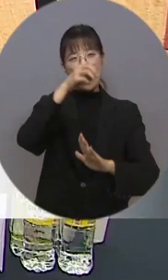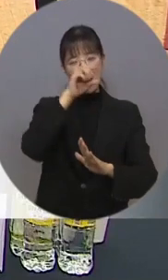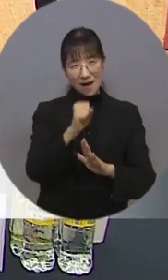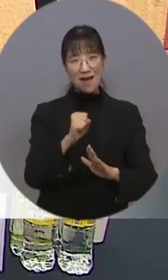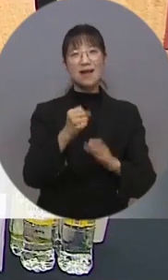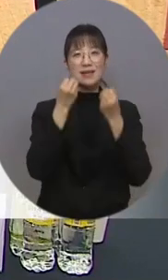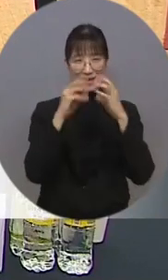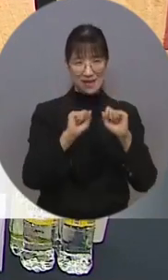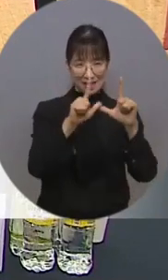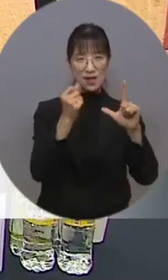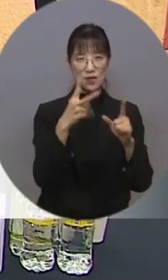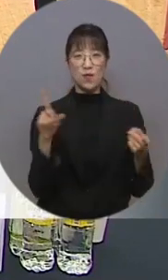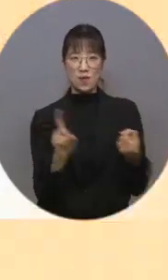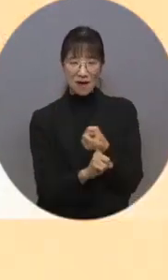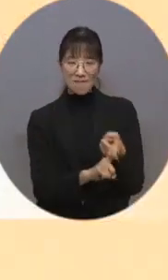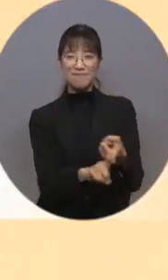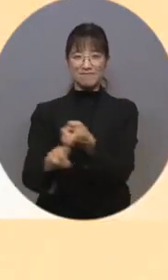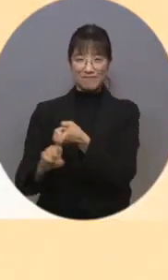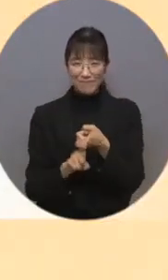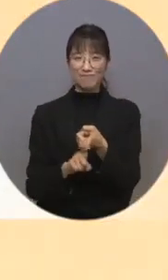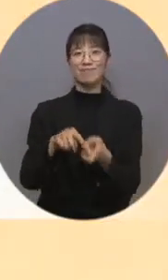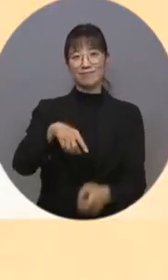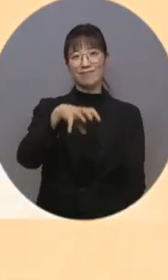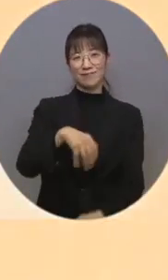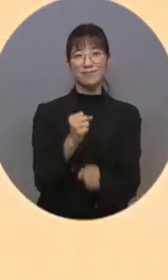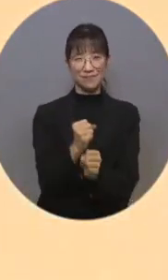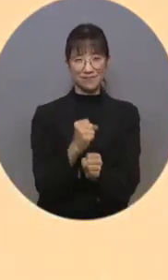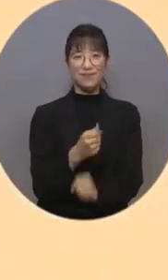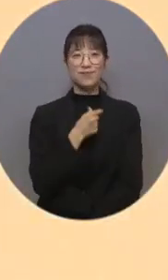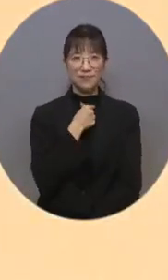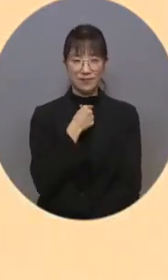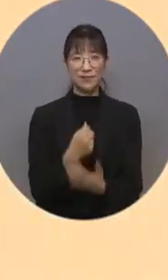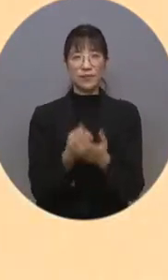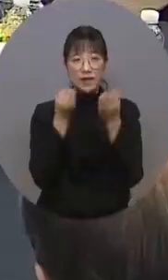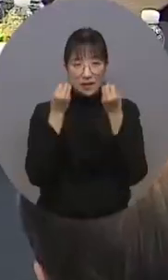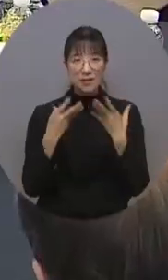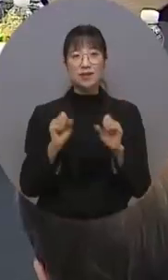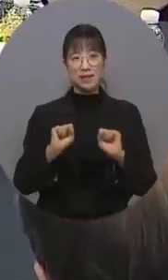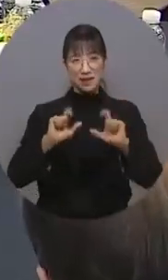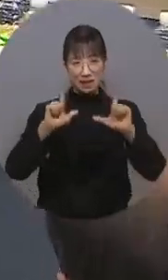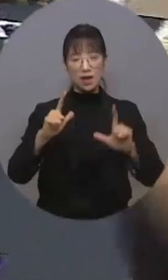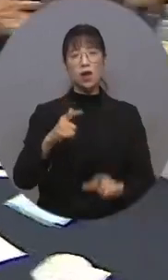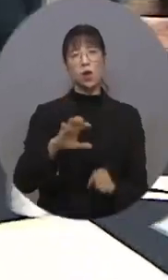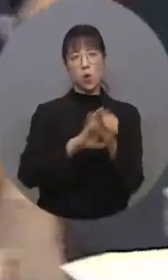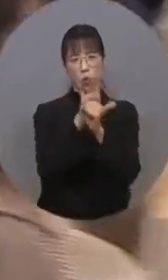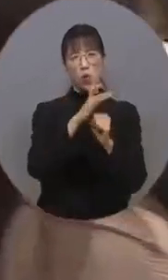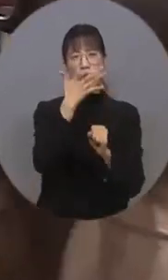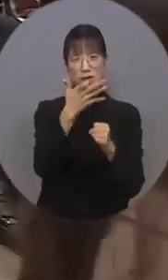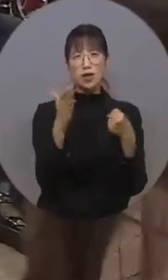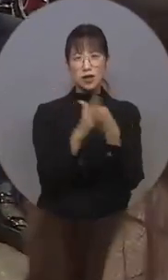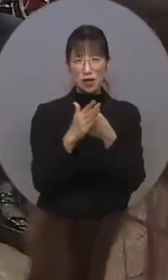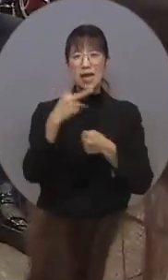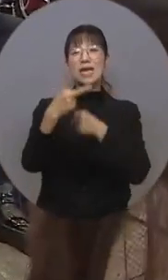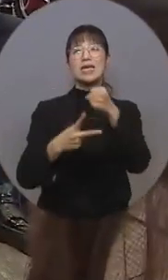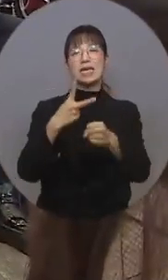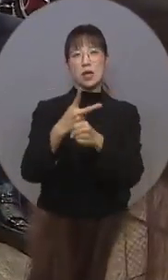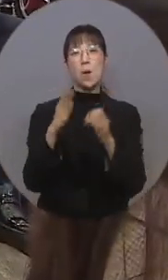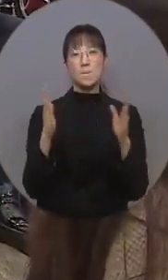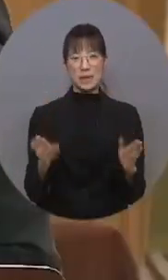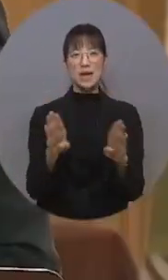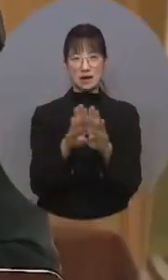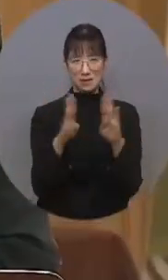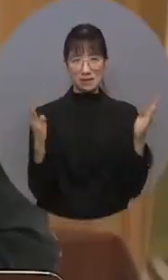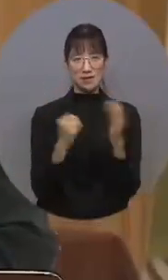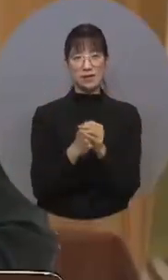연대와 화합의 자리를 마련한다는 취지입니다. 신년 인사회는 코로나19로 2년 만에 열린 가운데